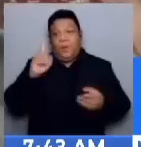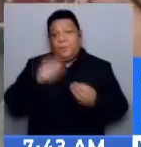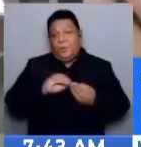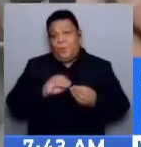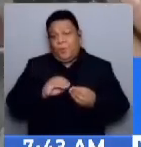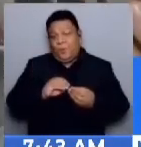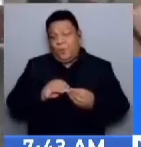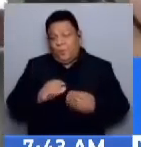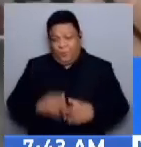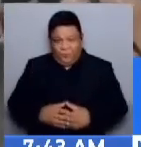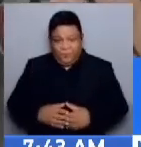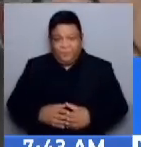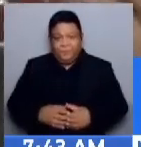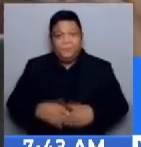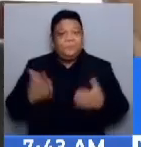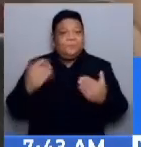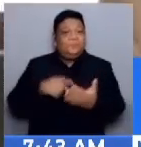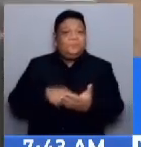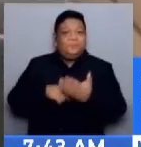Bring me.